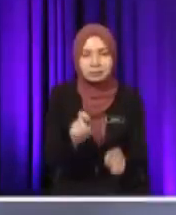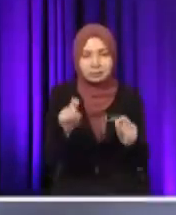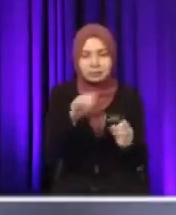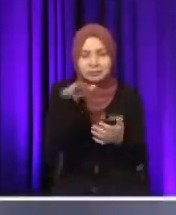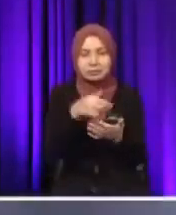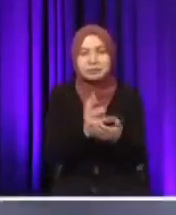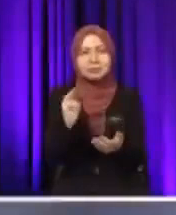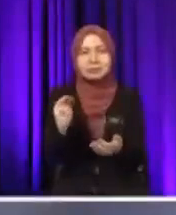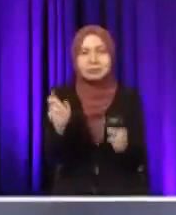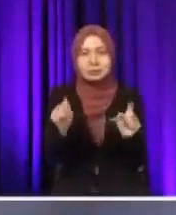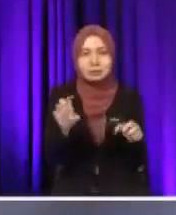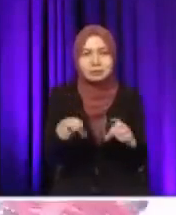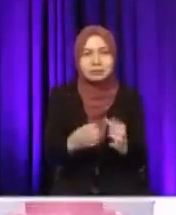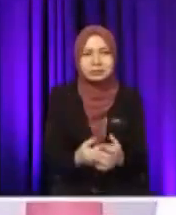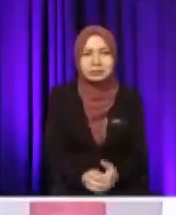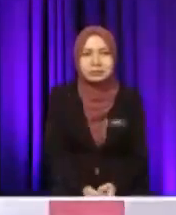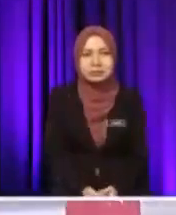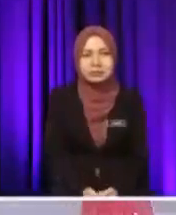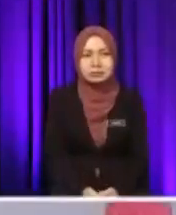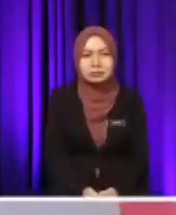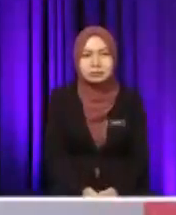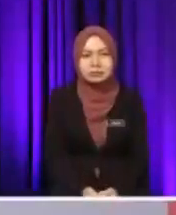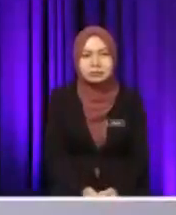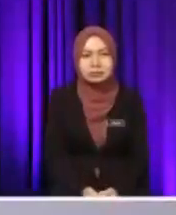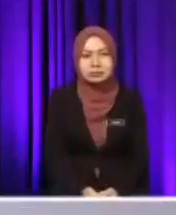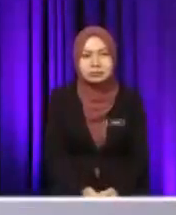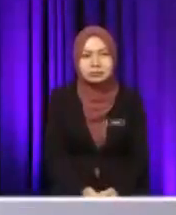Yalah yalah. Kena buat. Kan cikgu, semua orang pun kena buat semua kan? Semua kena buat.